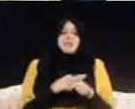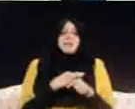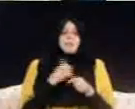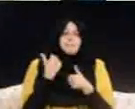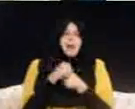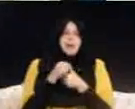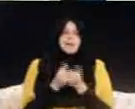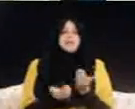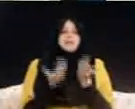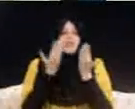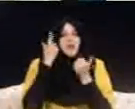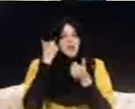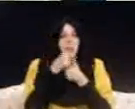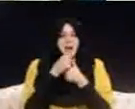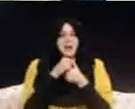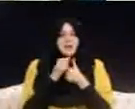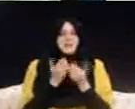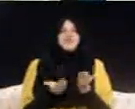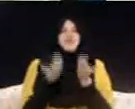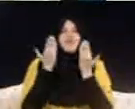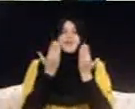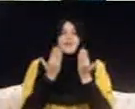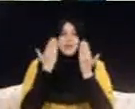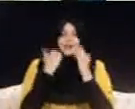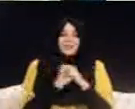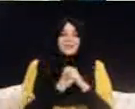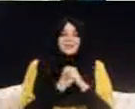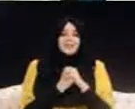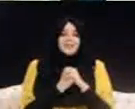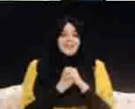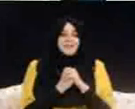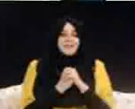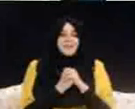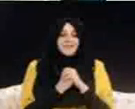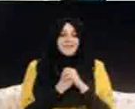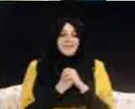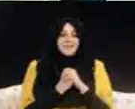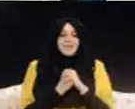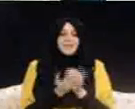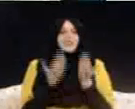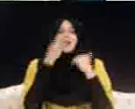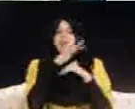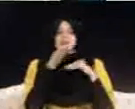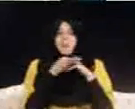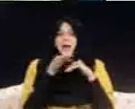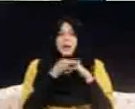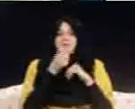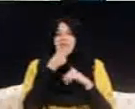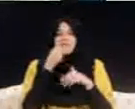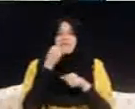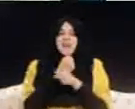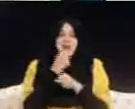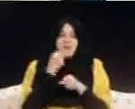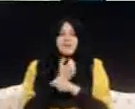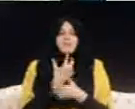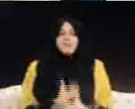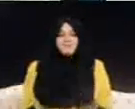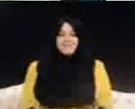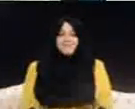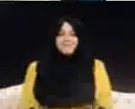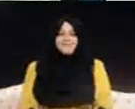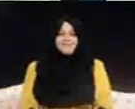الله. إن شاء الله، الله يشافيه ويعافيه. ودعوا لي للزوج إن شاء الله ربي يفتح لي باب خير يكبر خدمة إن شاء الله. إن شاء الله. بارك